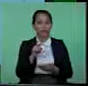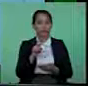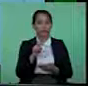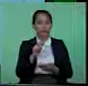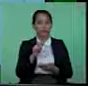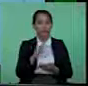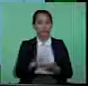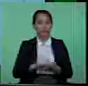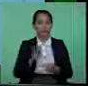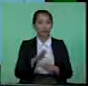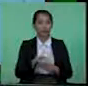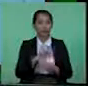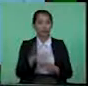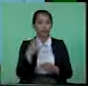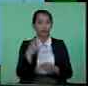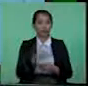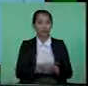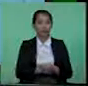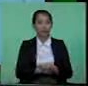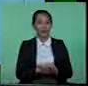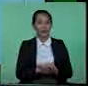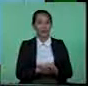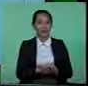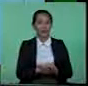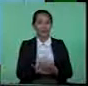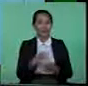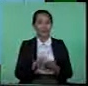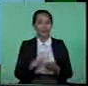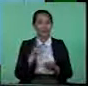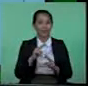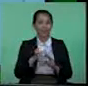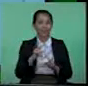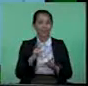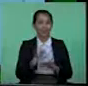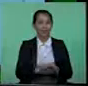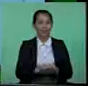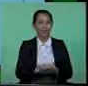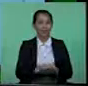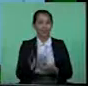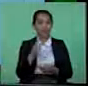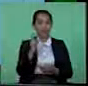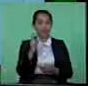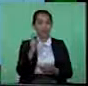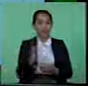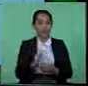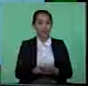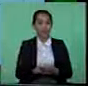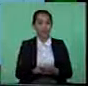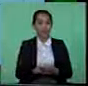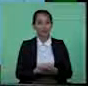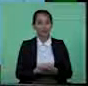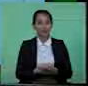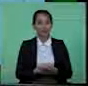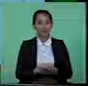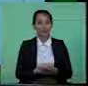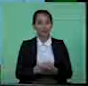1280 ni 20 ga bo'lsak, bo'linma 64 ga teng. Ikkinchi ustunda esa bo'linuvchi